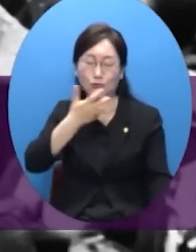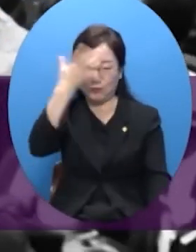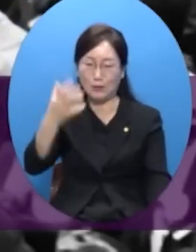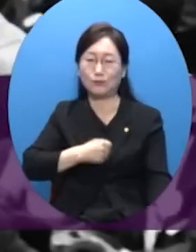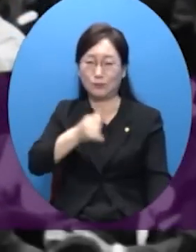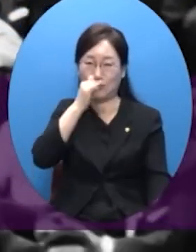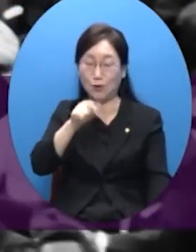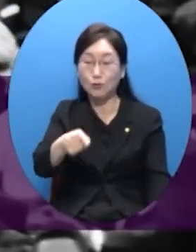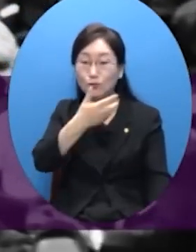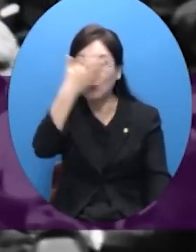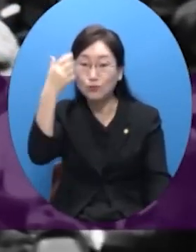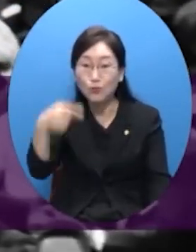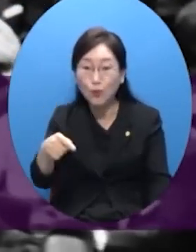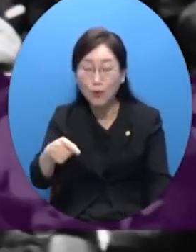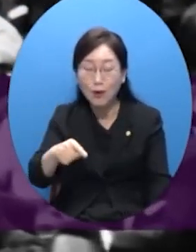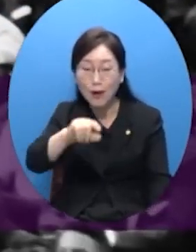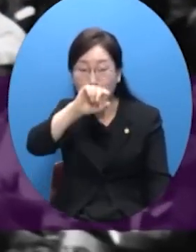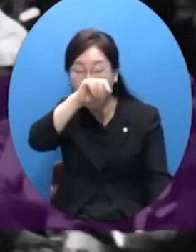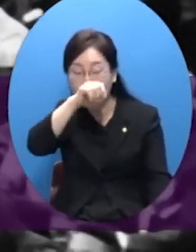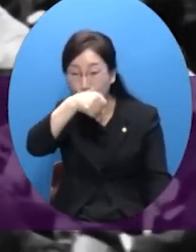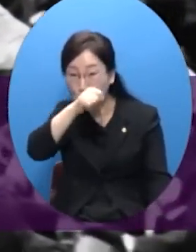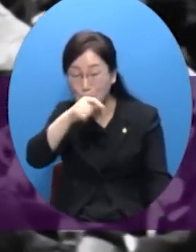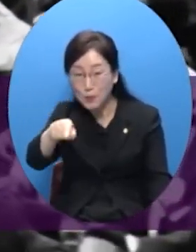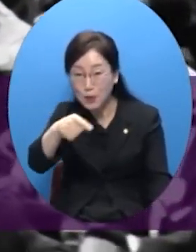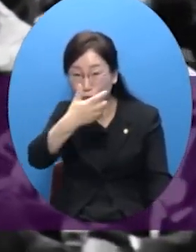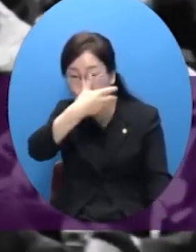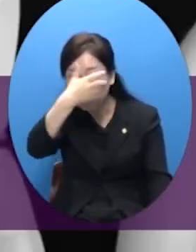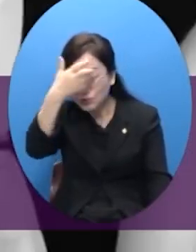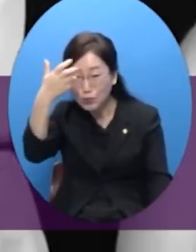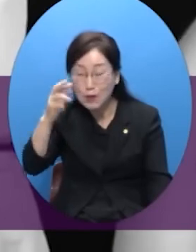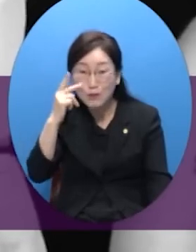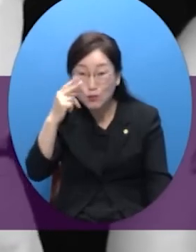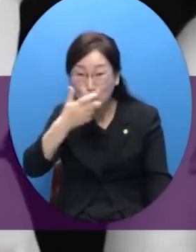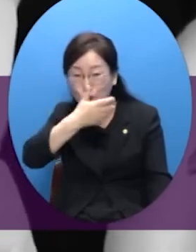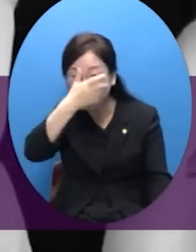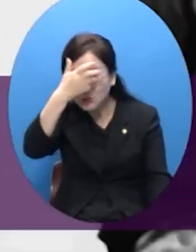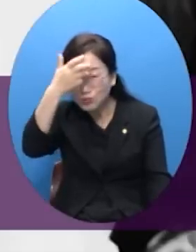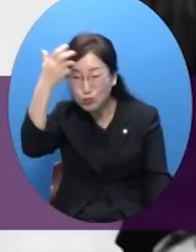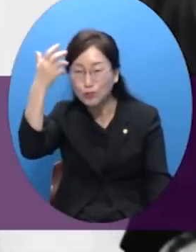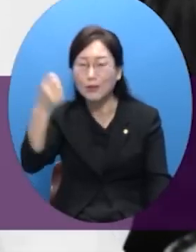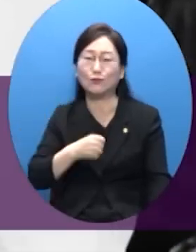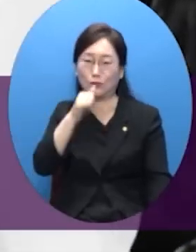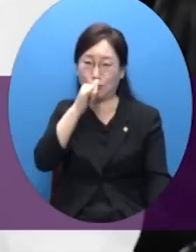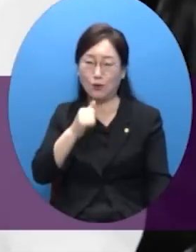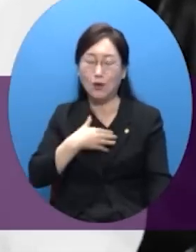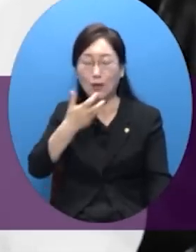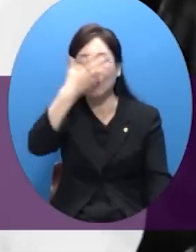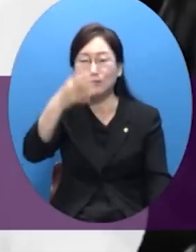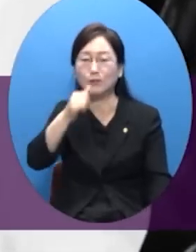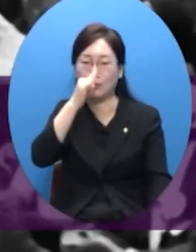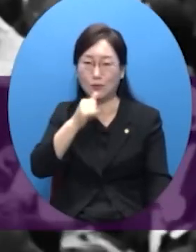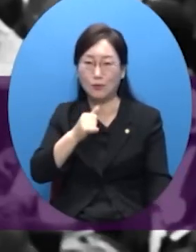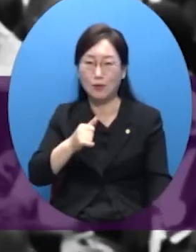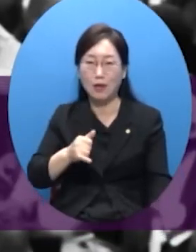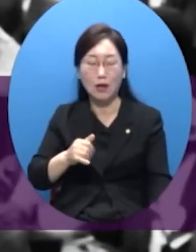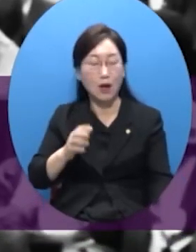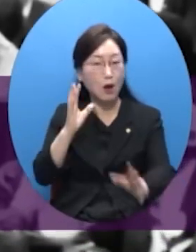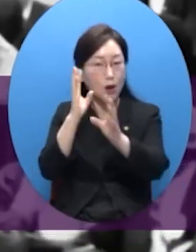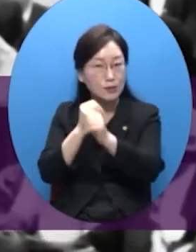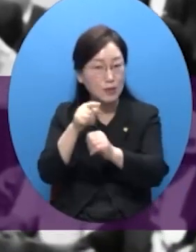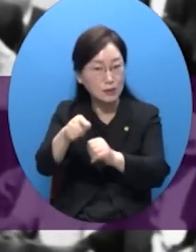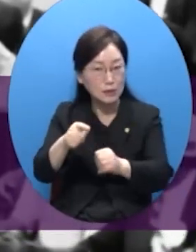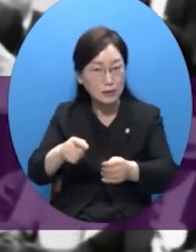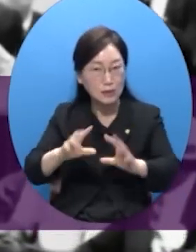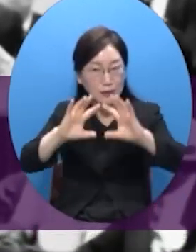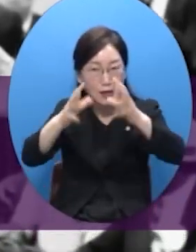있습니다. 그 꿈은 아메리칸 드림이 드림의 깊이 뿌리내린 꿈입니다. 나에게 꿈이 있습니다. 언젠가 이 나라가